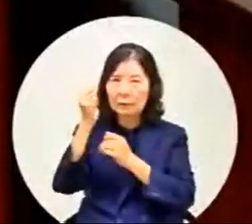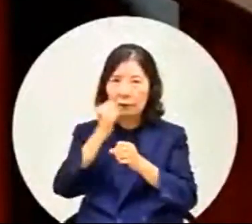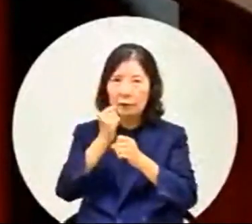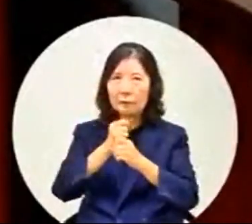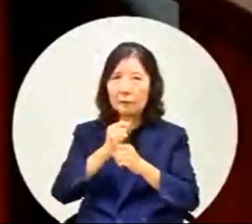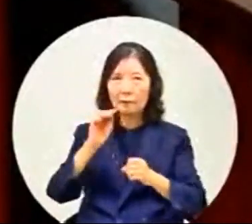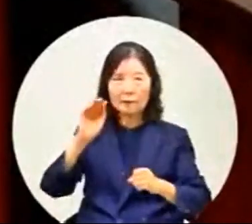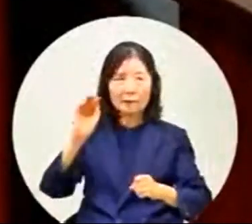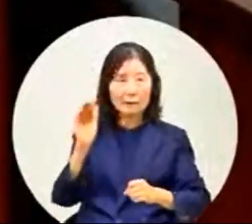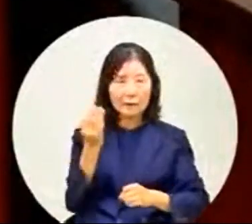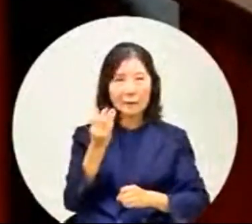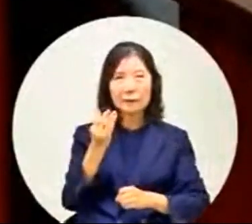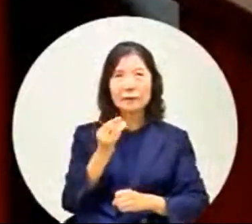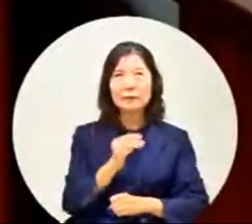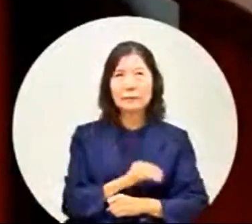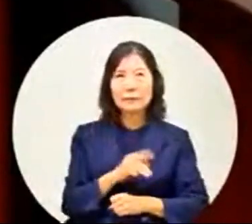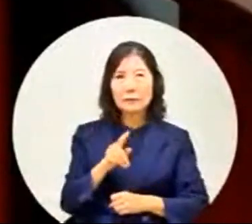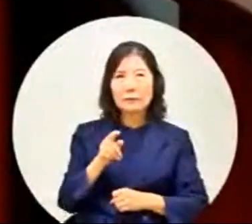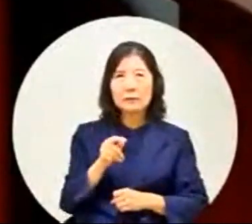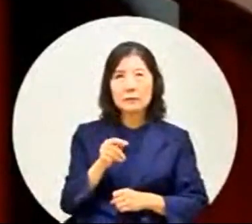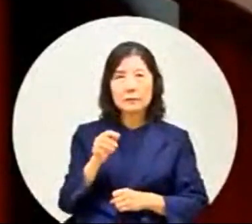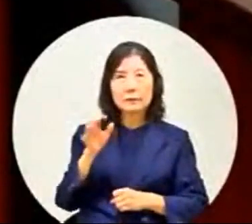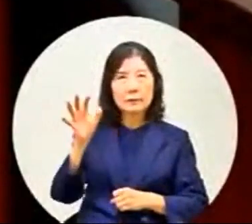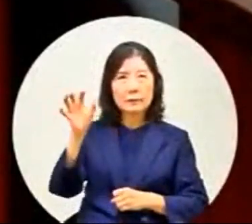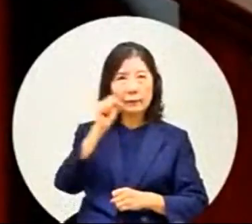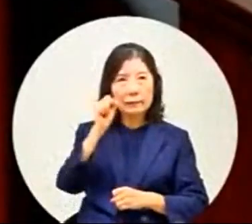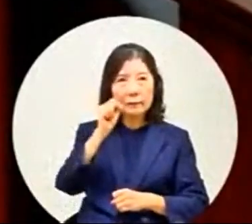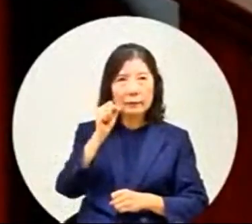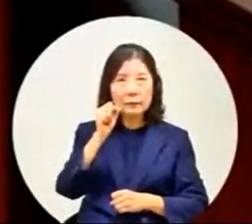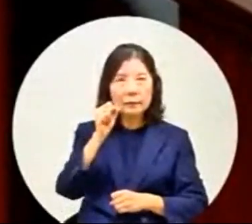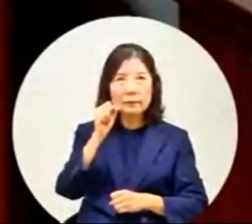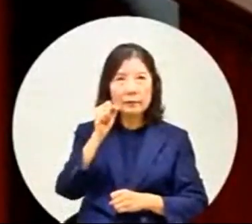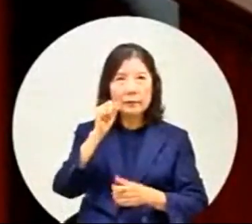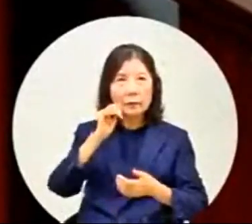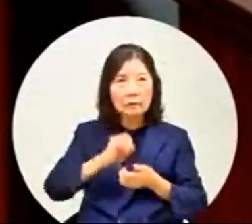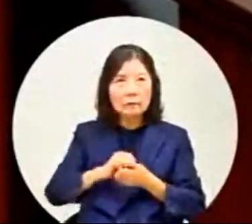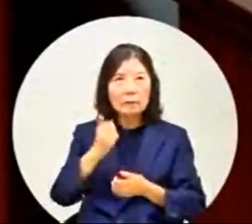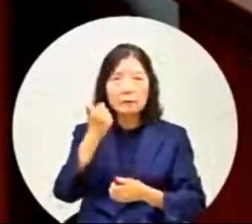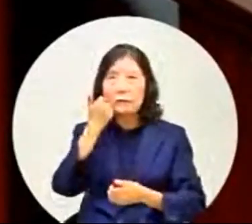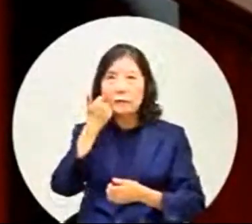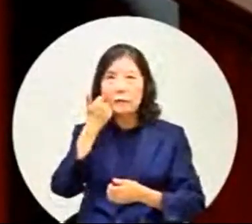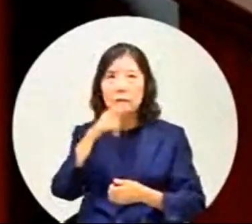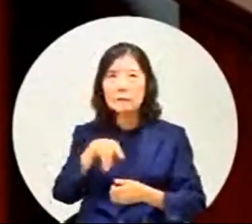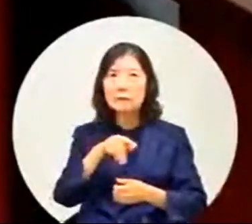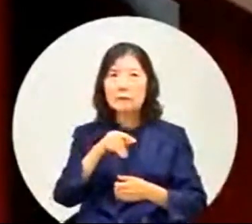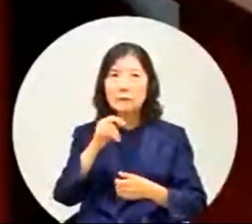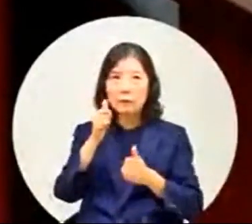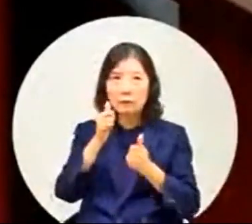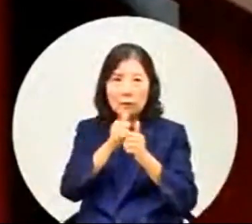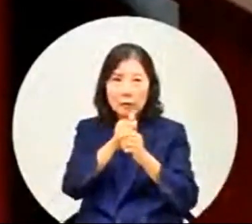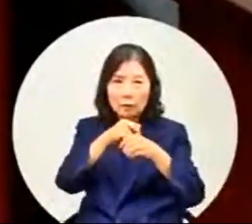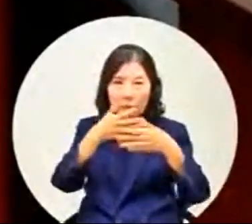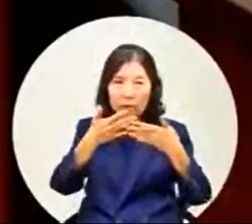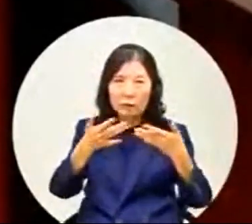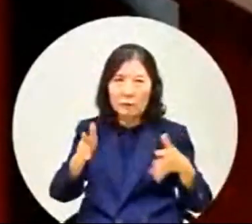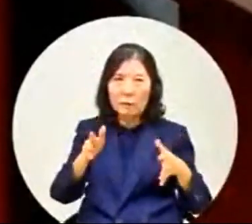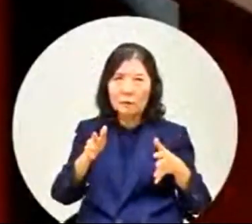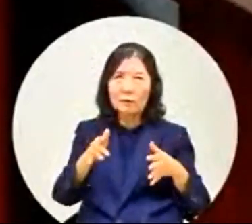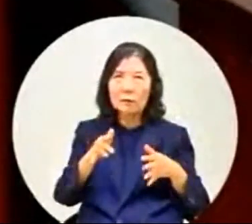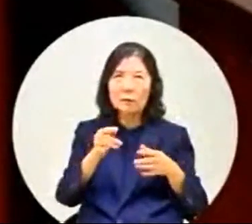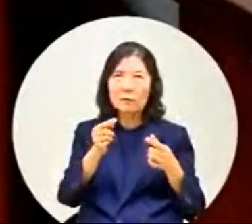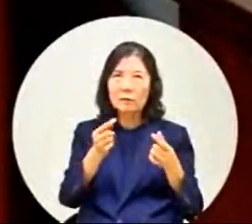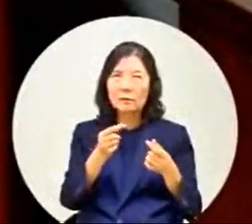是我们要揪出决策者是谁。其实我们一直在追很多的疑似的弊